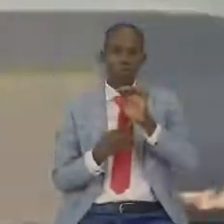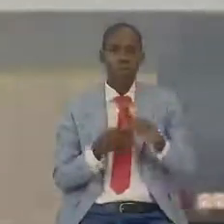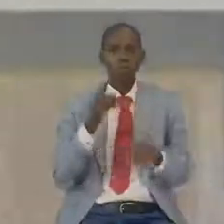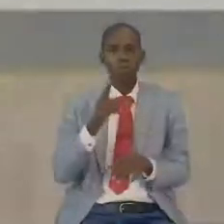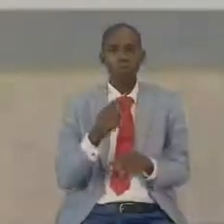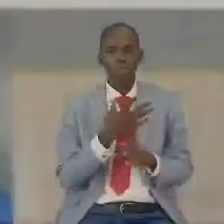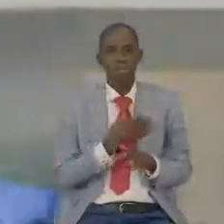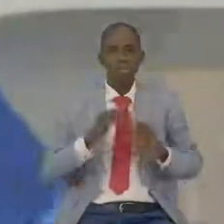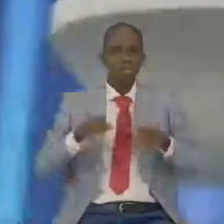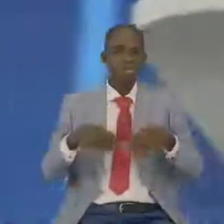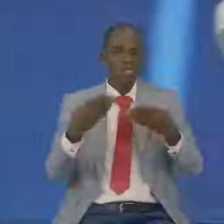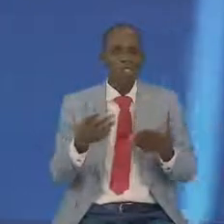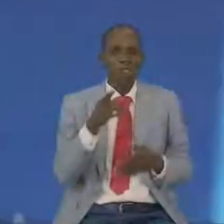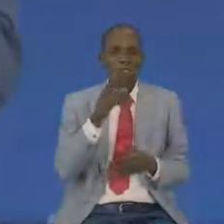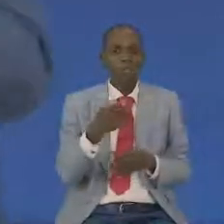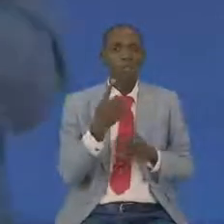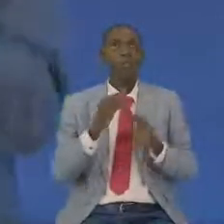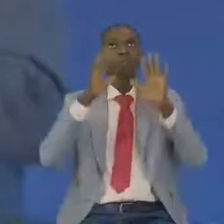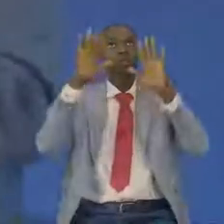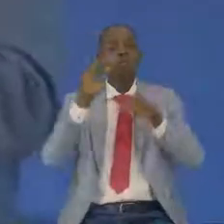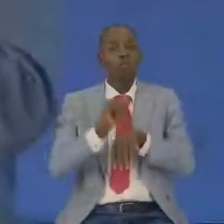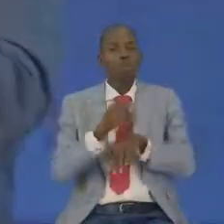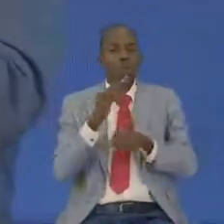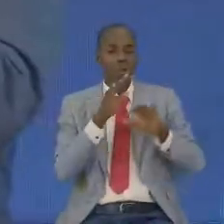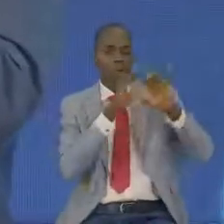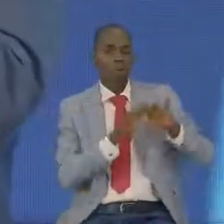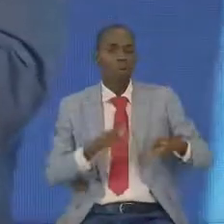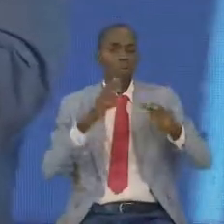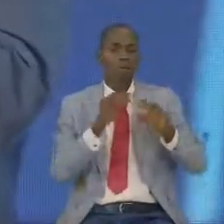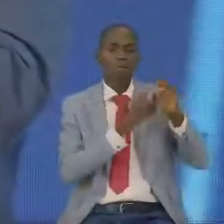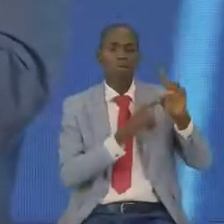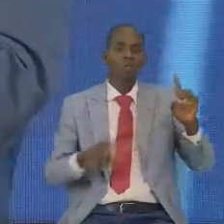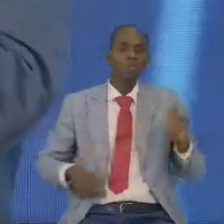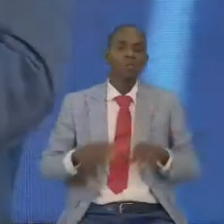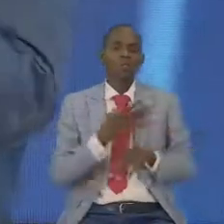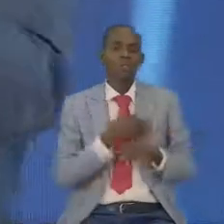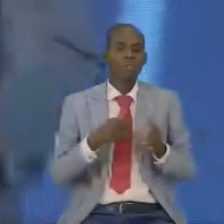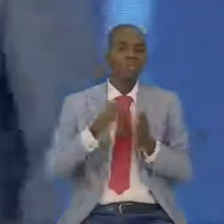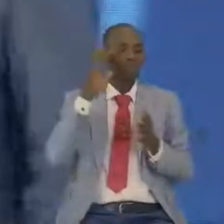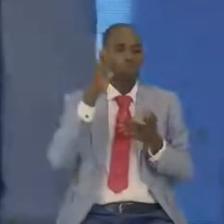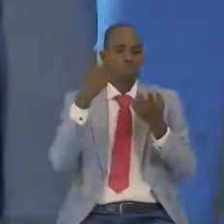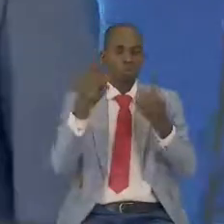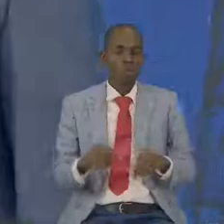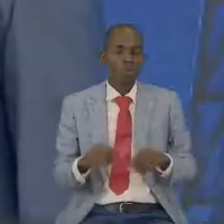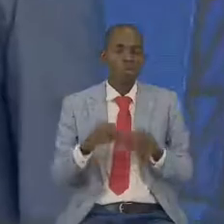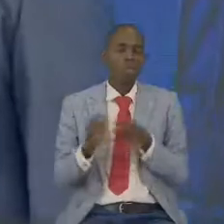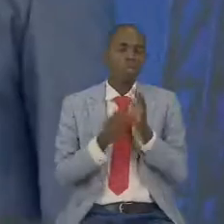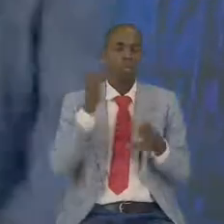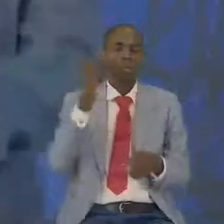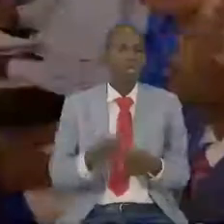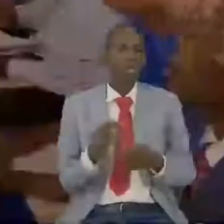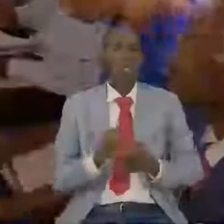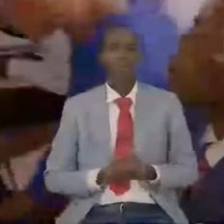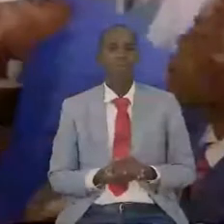donner le miracle de miséricorde de la part du Seigneur. Et ça viendra au nom